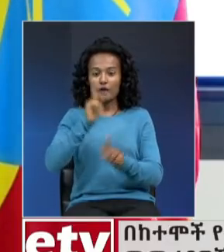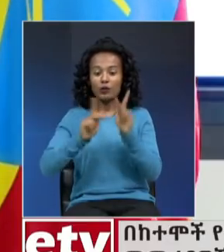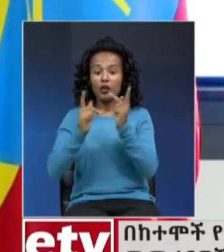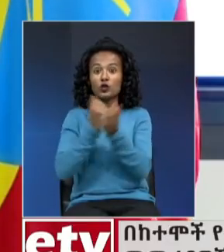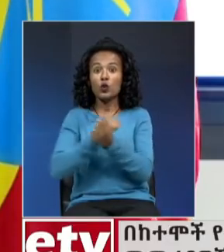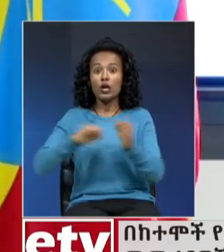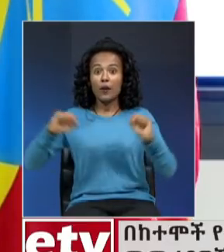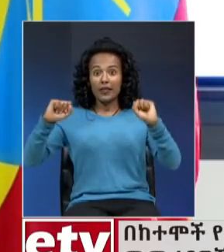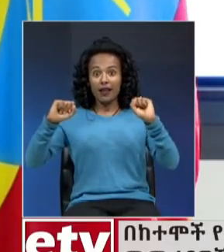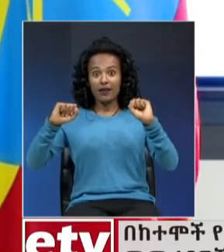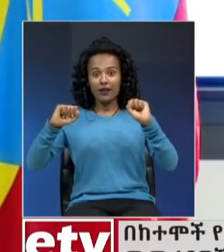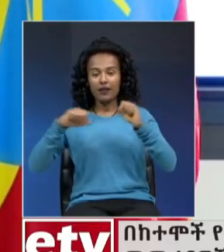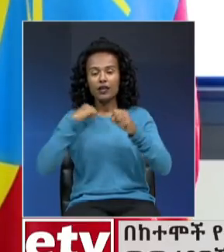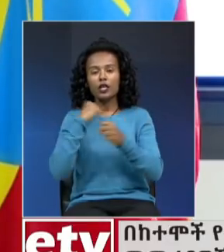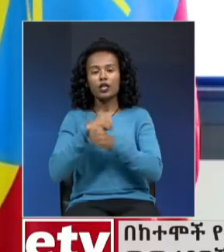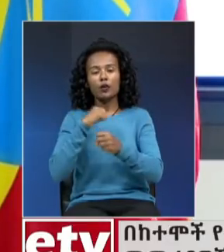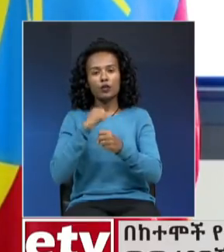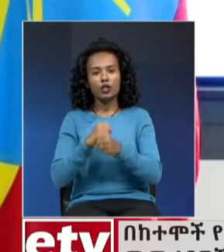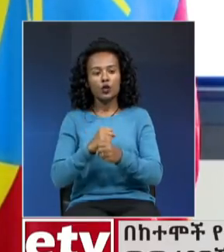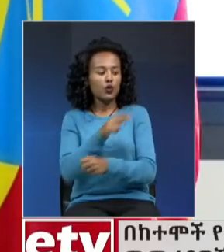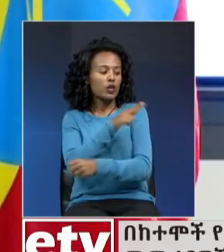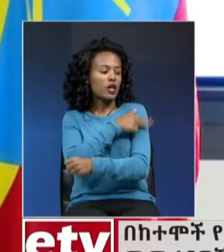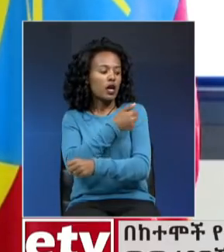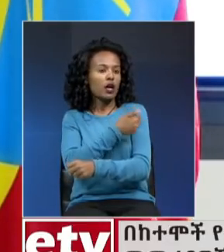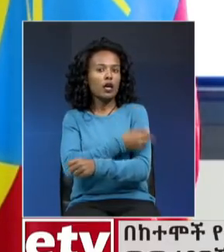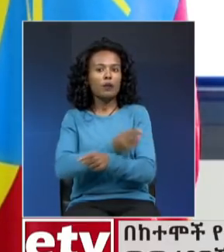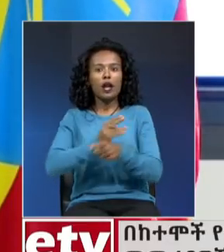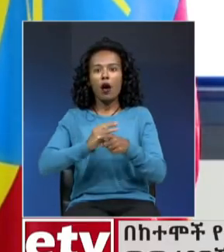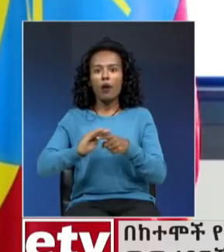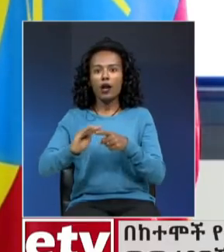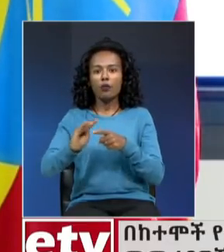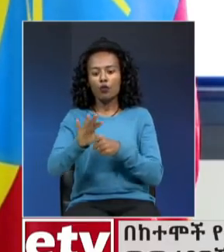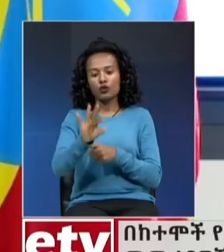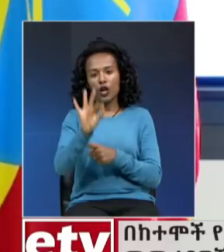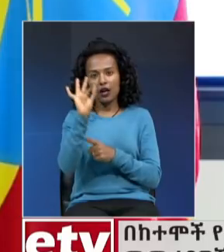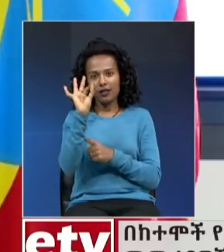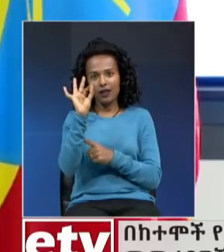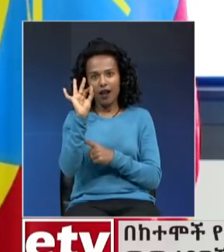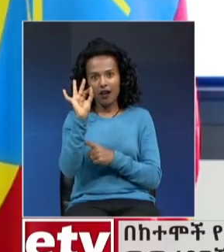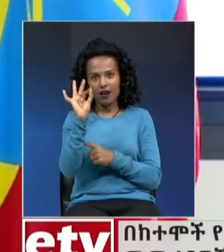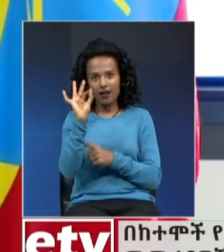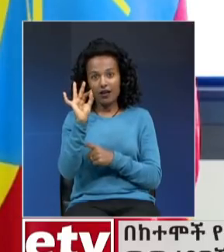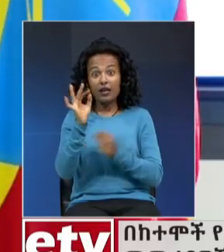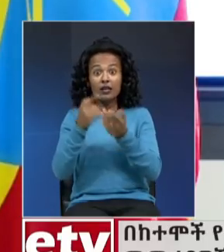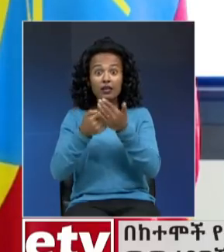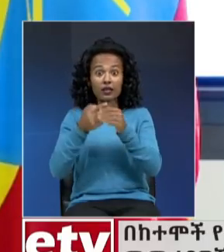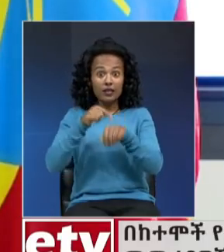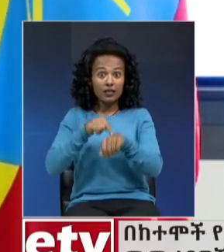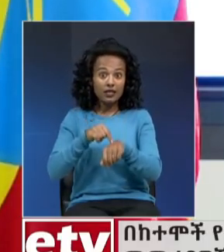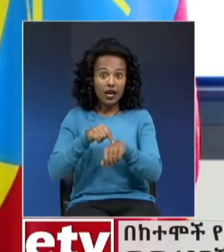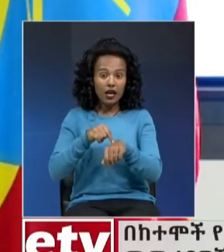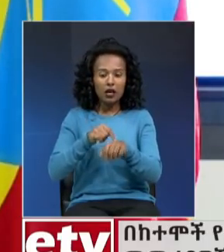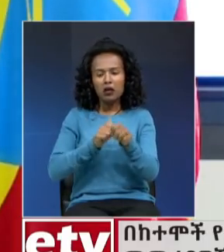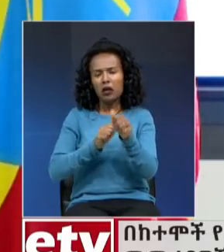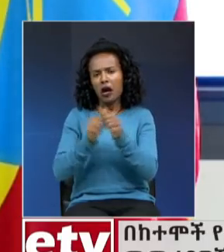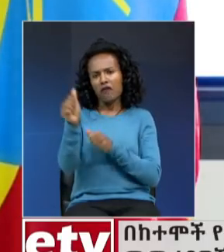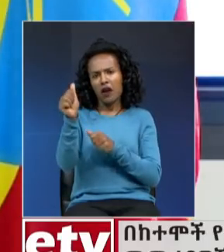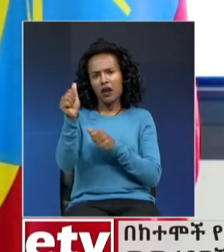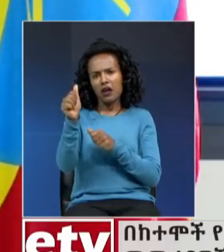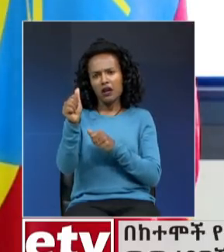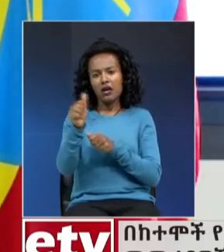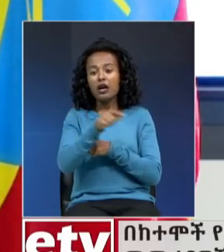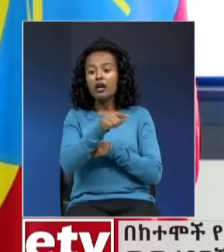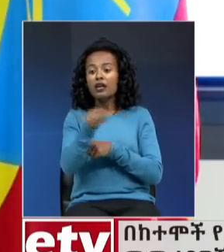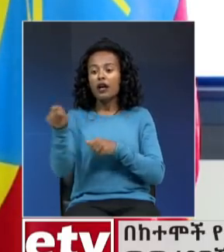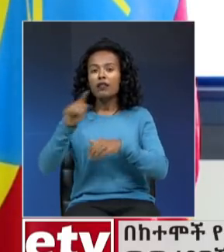ለመታደግ የሚሰው የህክምና ባለሙያዎች አግኝተናል። ይህ ጊዜ ያልፋል።